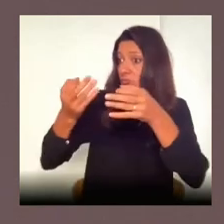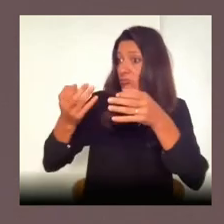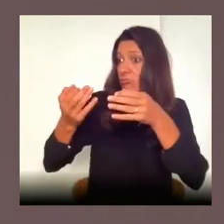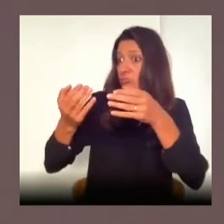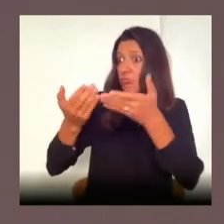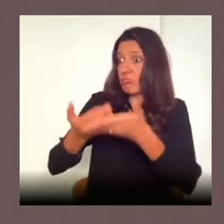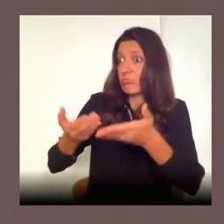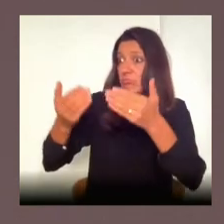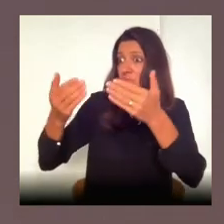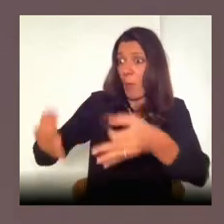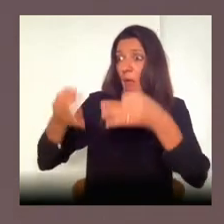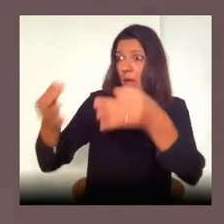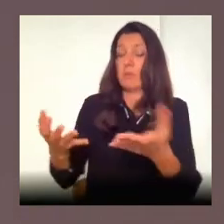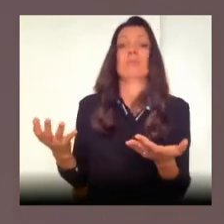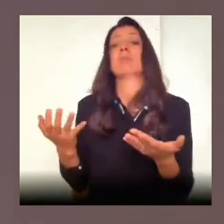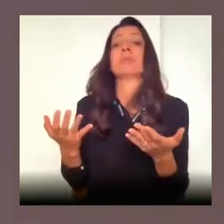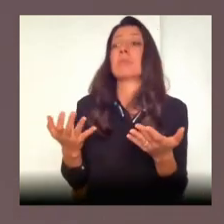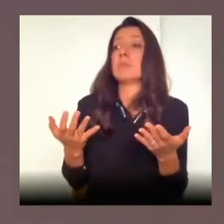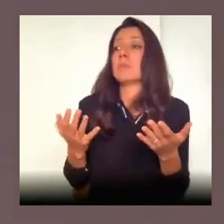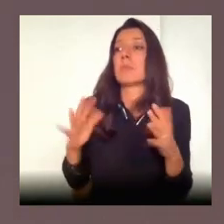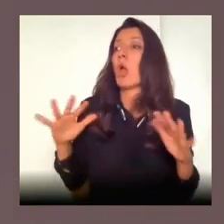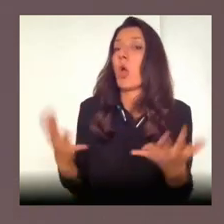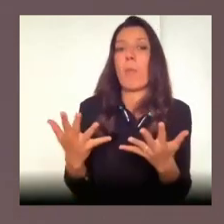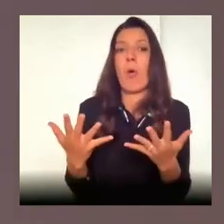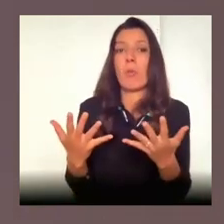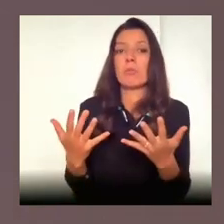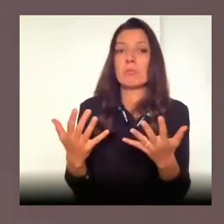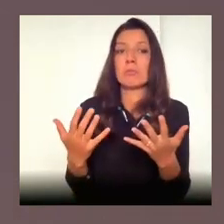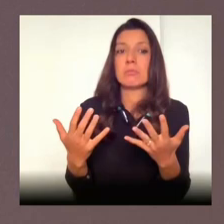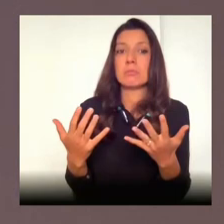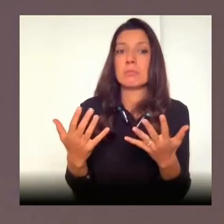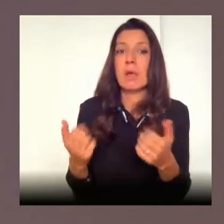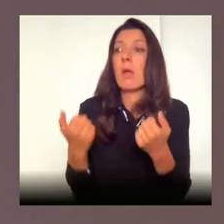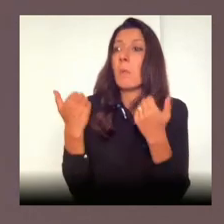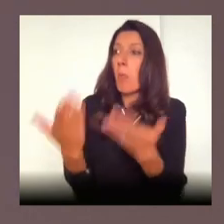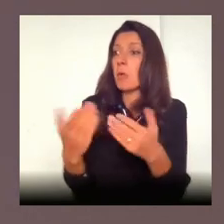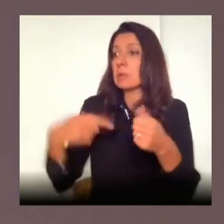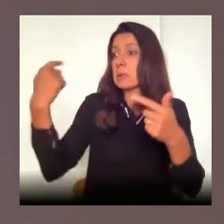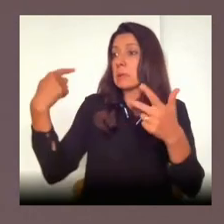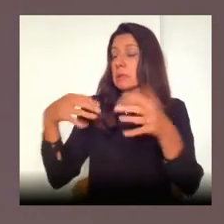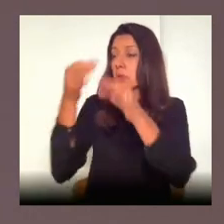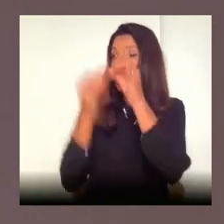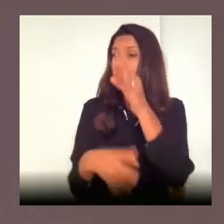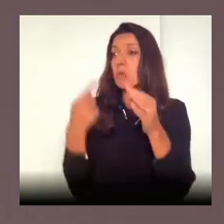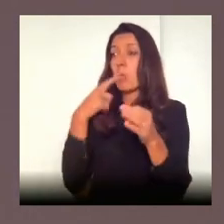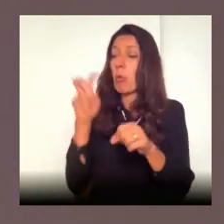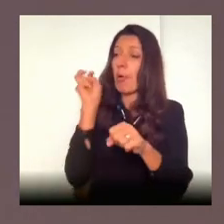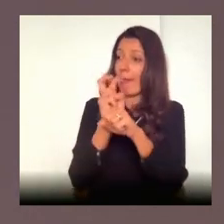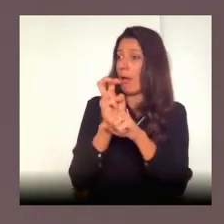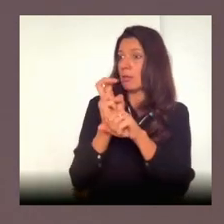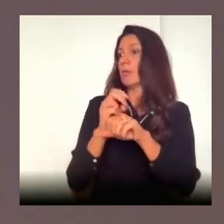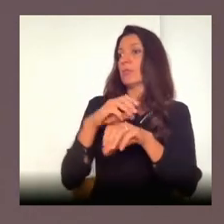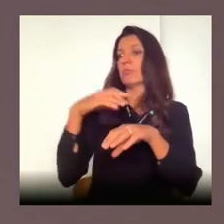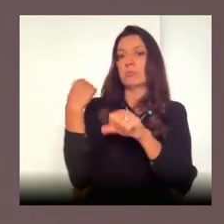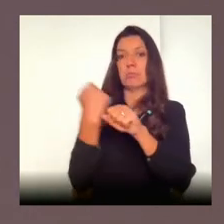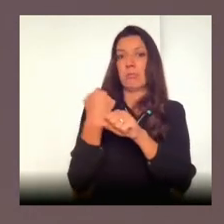Et donc pour cela, on a un certain nombre de dispositifs qui permet donc de faire ce maintien dans l'emploi. Alors c'est à peu près, je